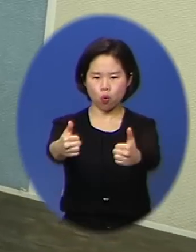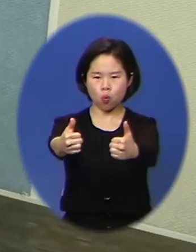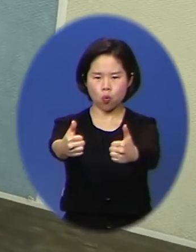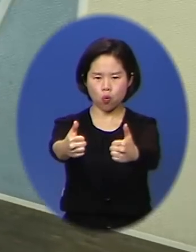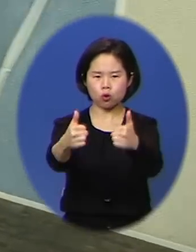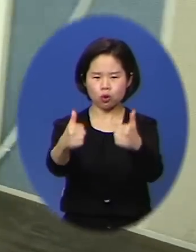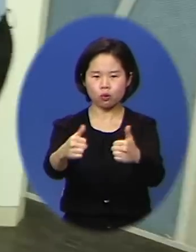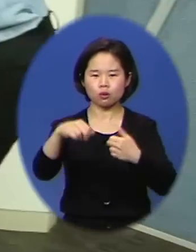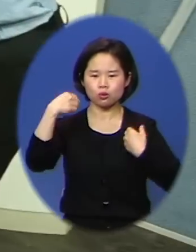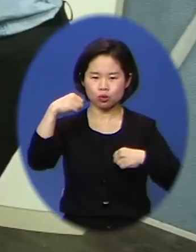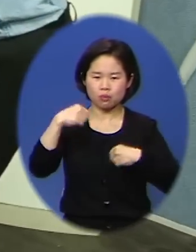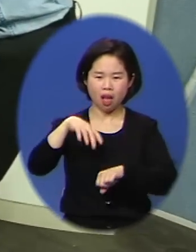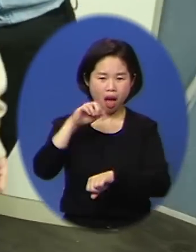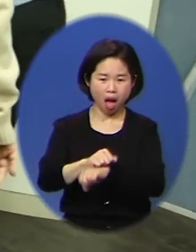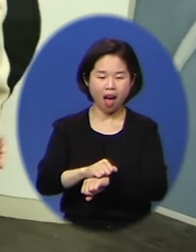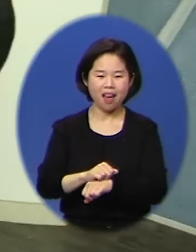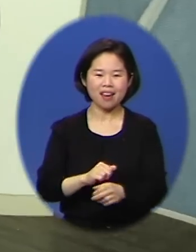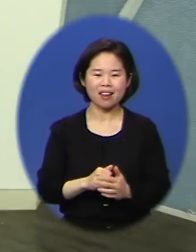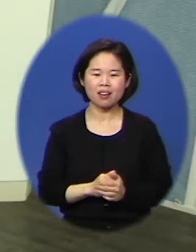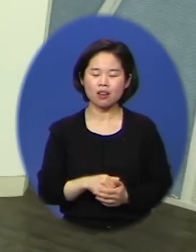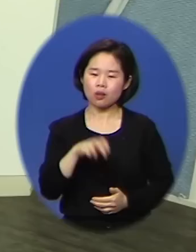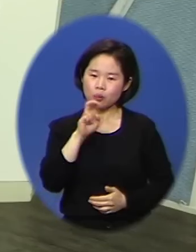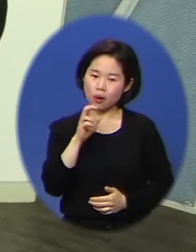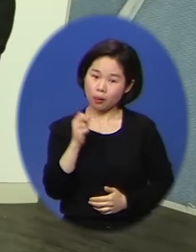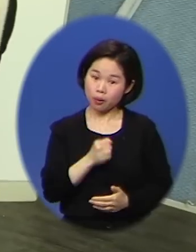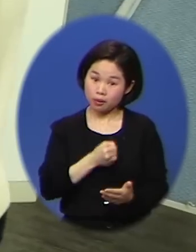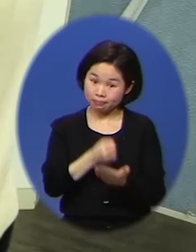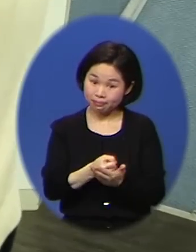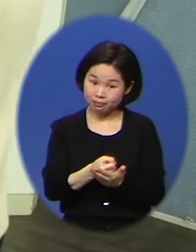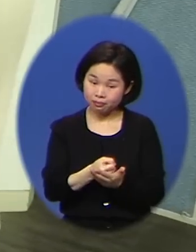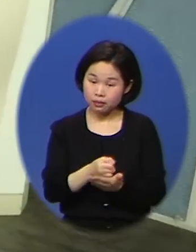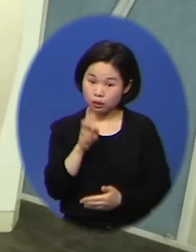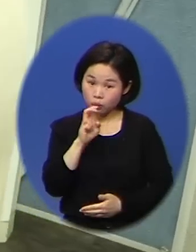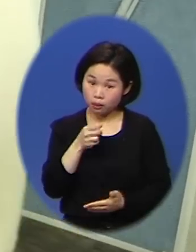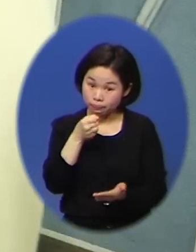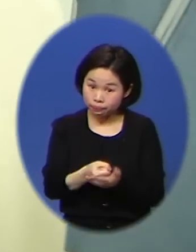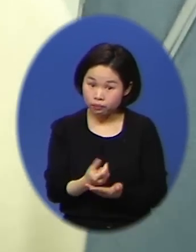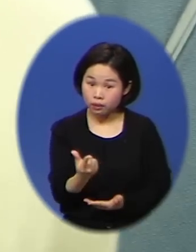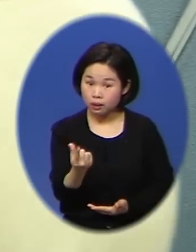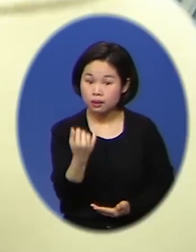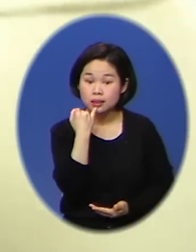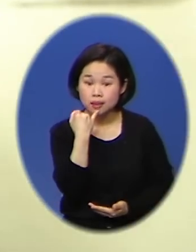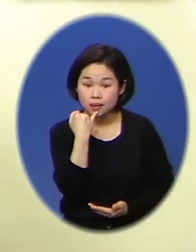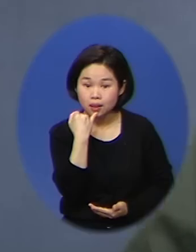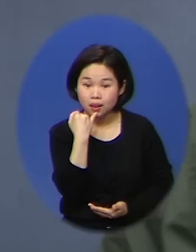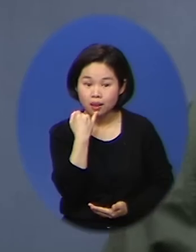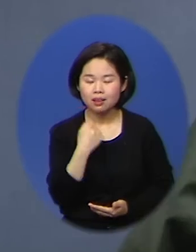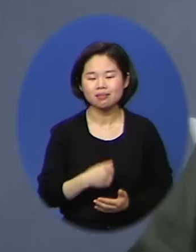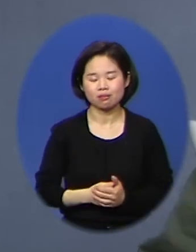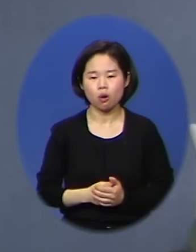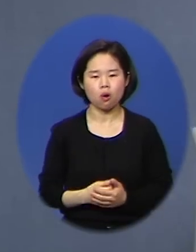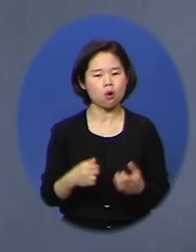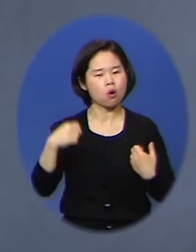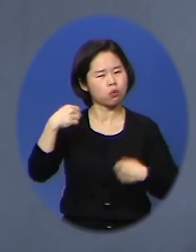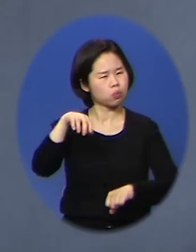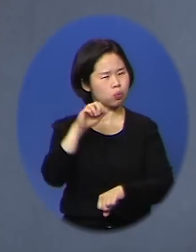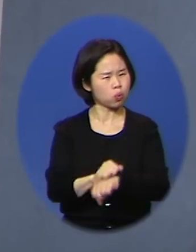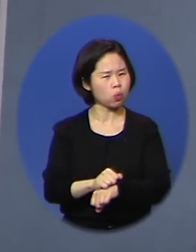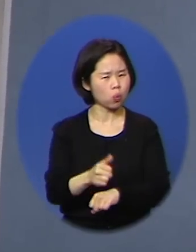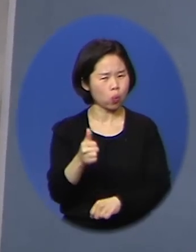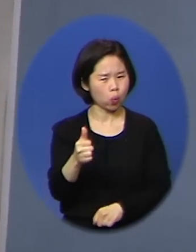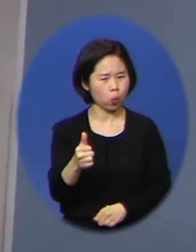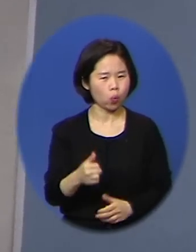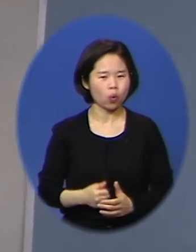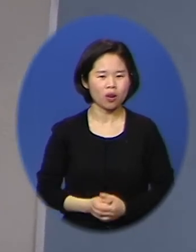최고. 춤은 최고 진짜. 오, 오. 이 노래로 할게요. 저 이거 그냥 노래 괜찮아요? 네. 춤 최고 아침. 아, 예, 진짜.